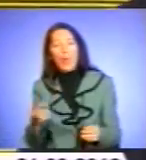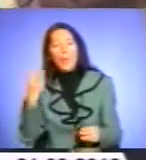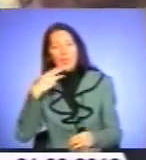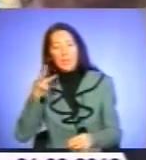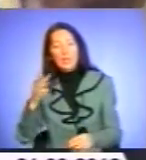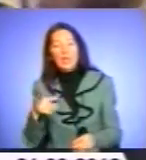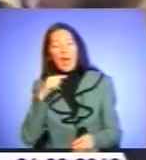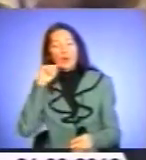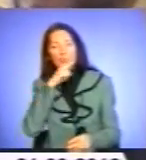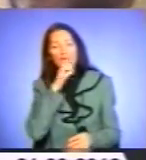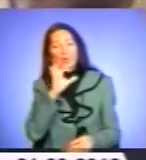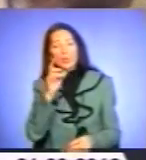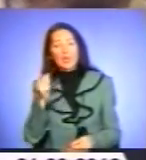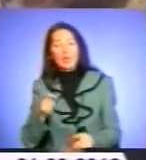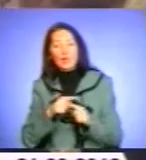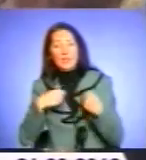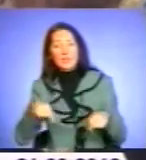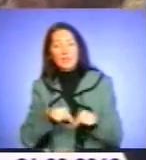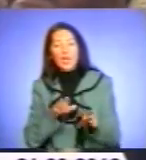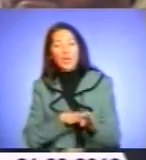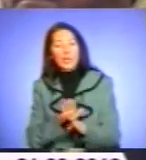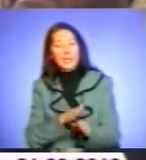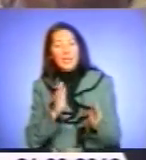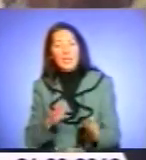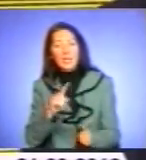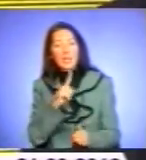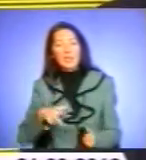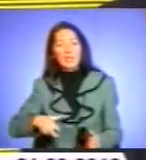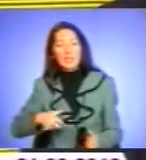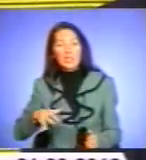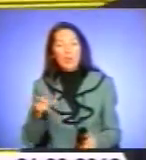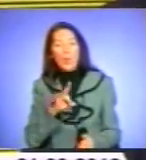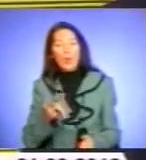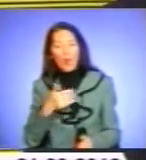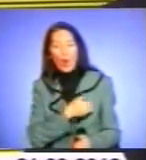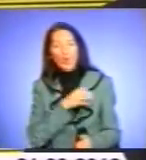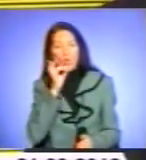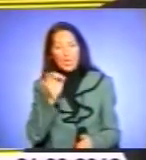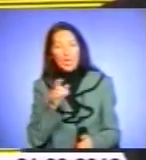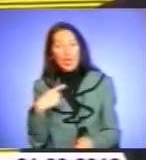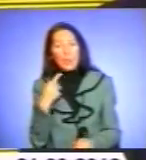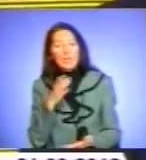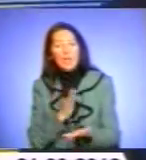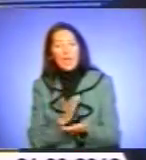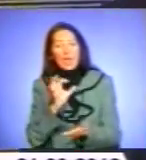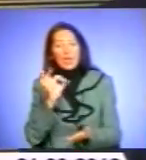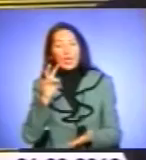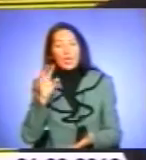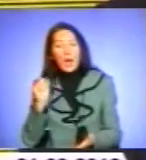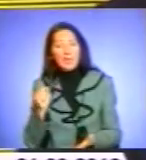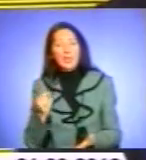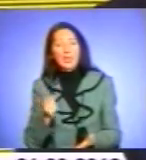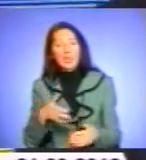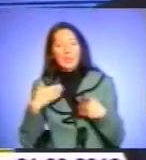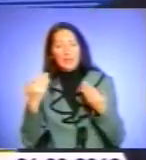і соціальної сфери реалізовується не тільки в Заліщицькому районі. Я хочу сказати, що в області діють соціальні ініціативи,